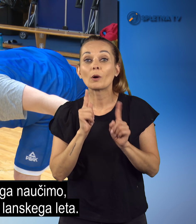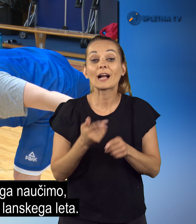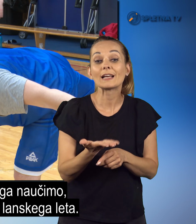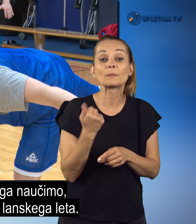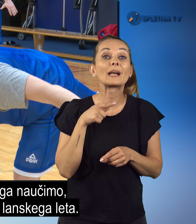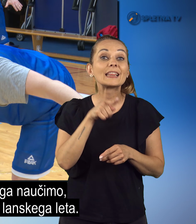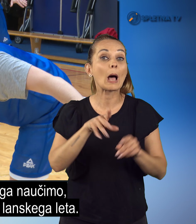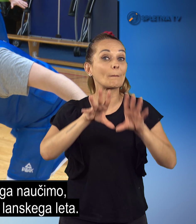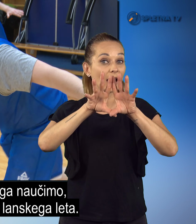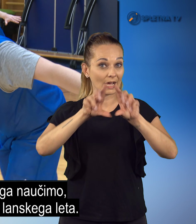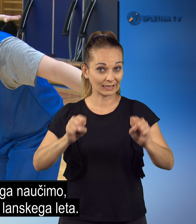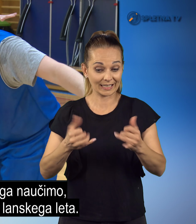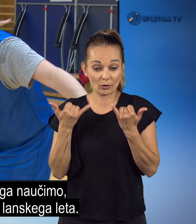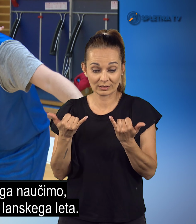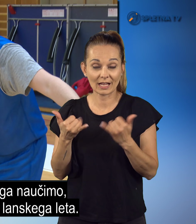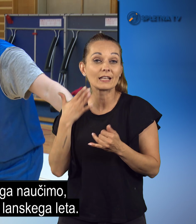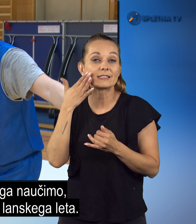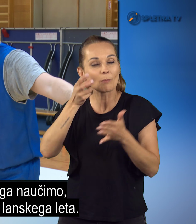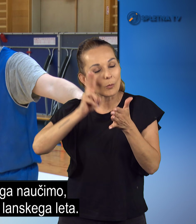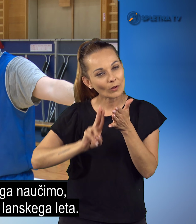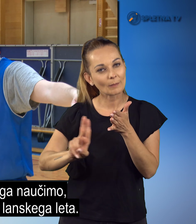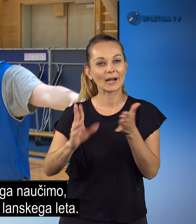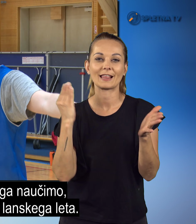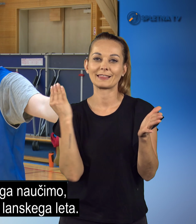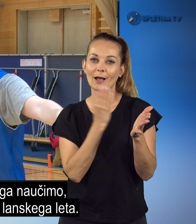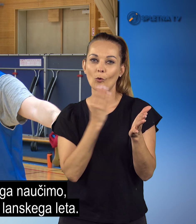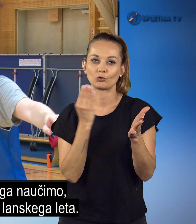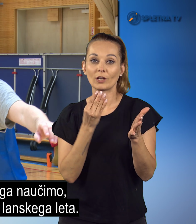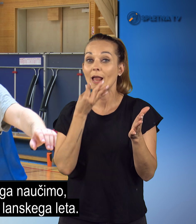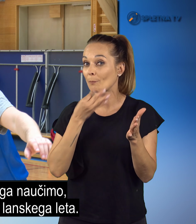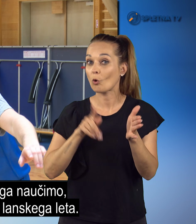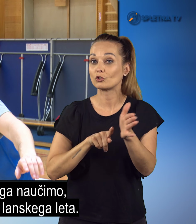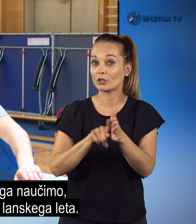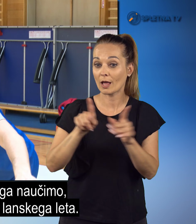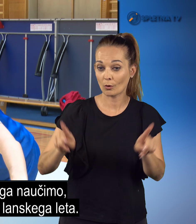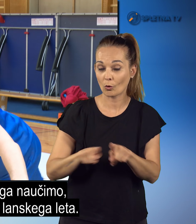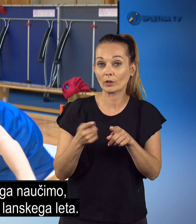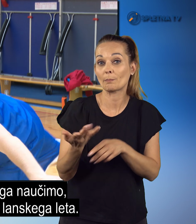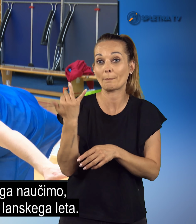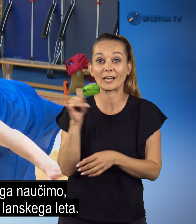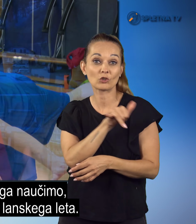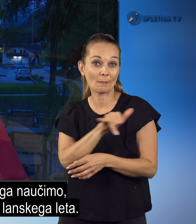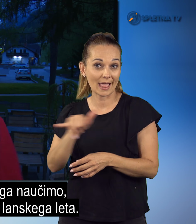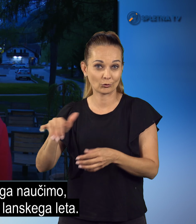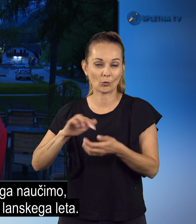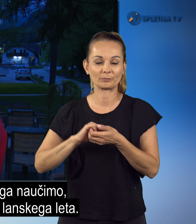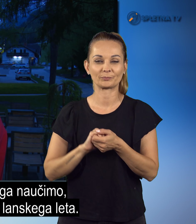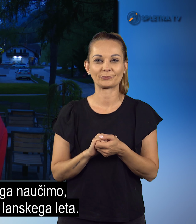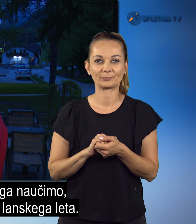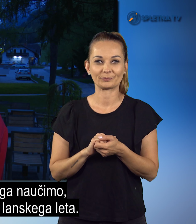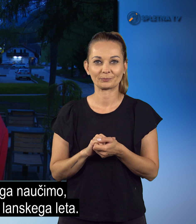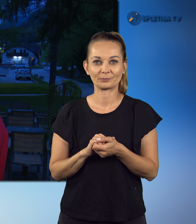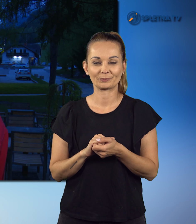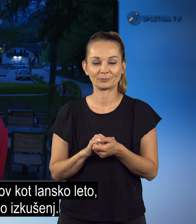tam naredimo. Zdaj se bomo naprej naučili boljši rezultat, kot pa prejšnje leto.